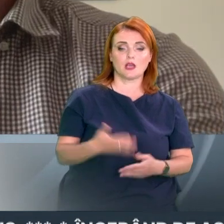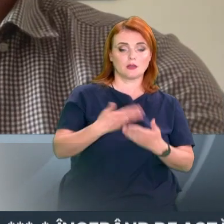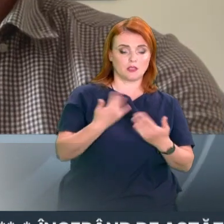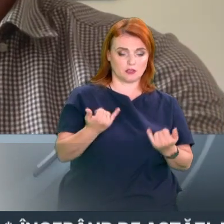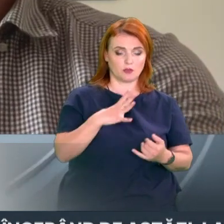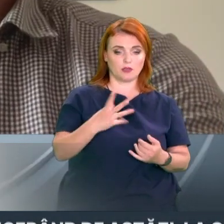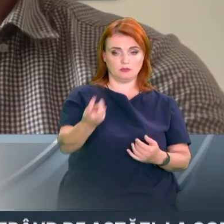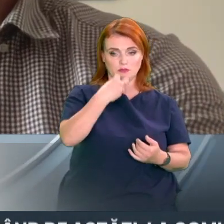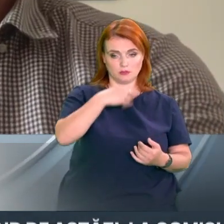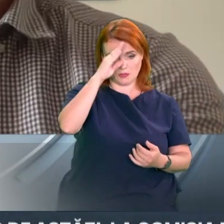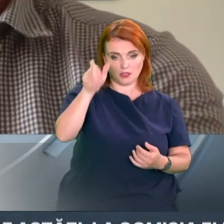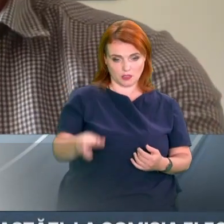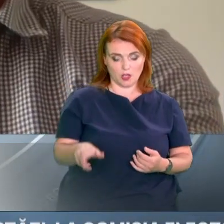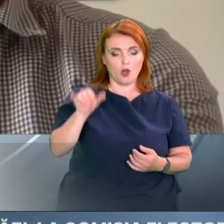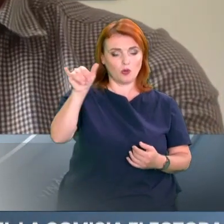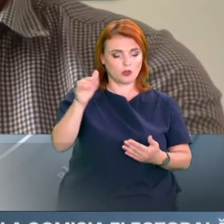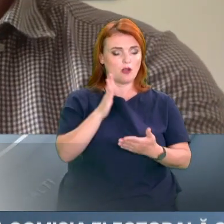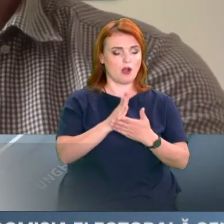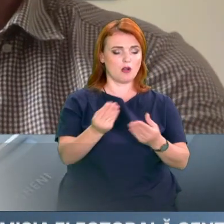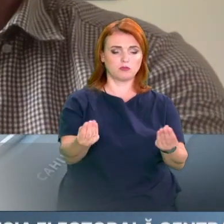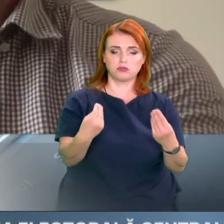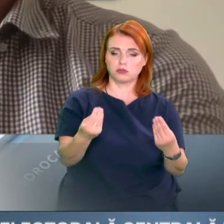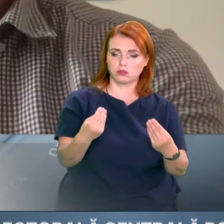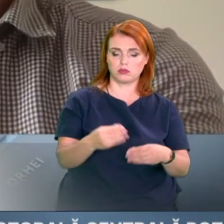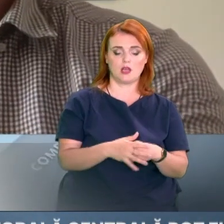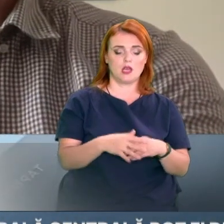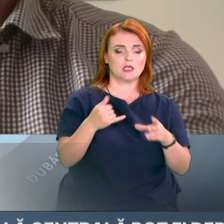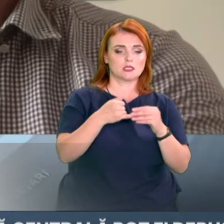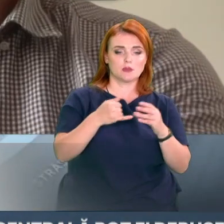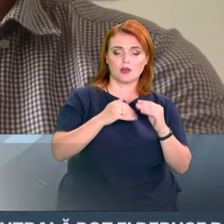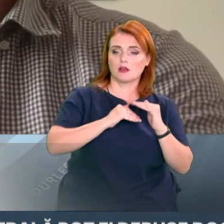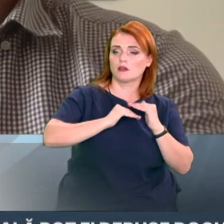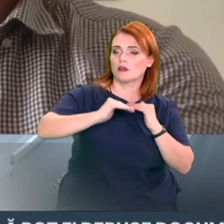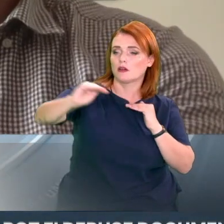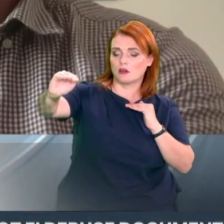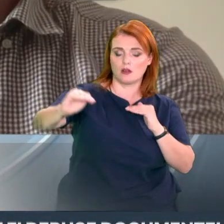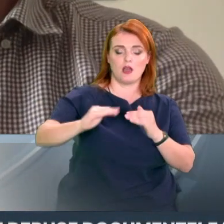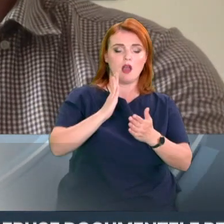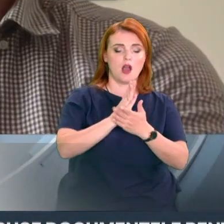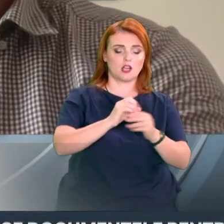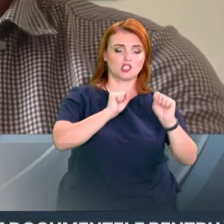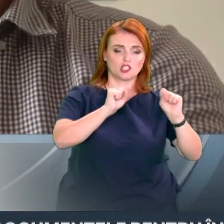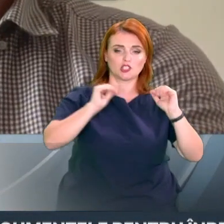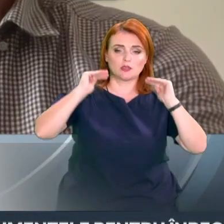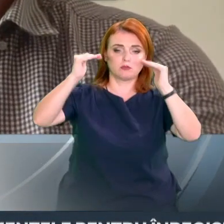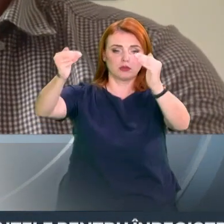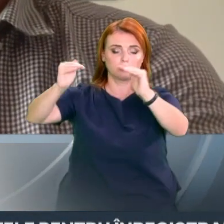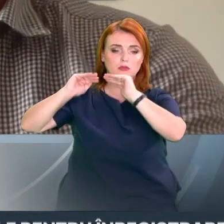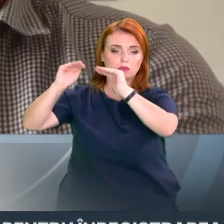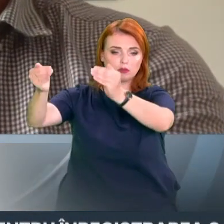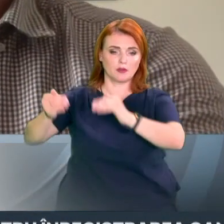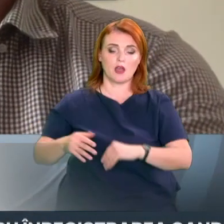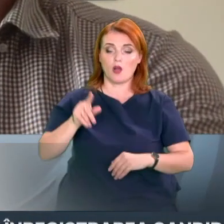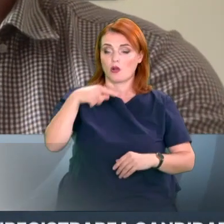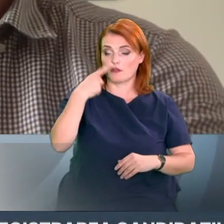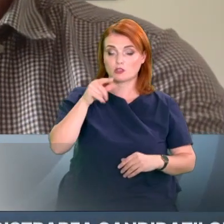super modern, condusă după sistemul pergola, cu o roadă de 40 de tone și zice, de când am plantația nu am avut niciodată problemă